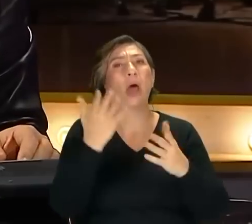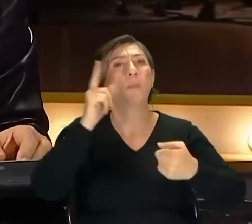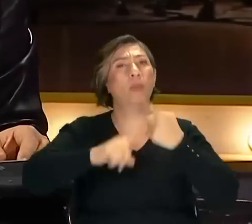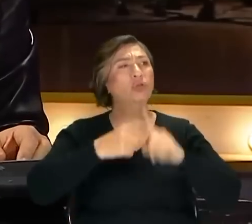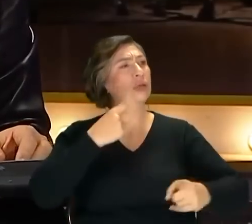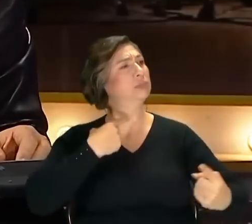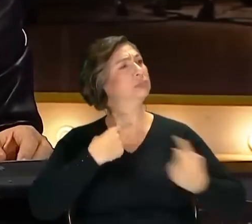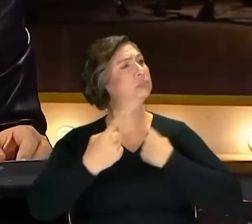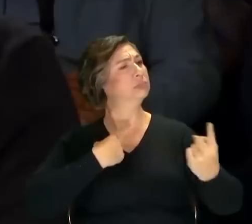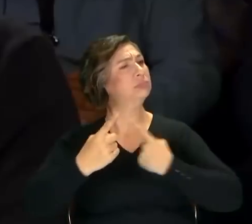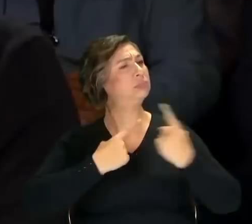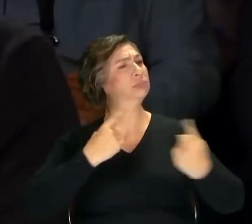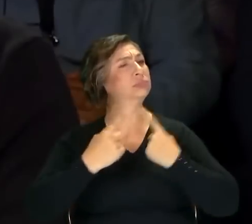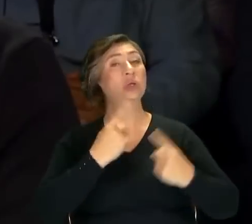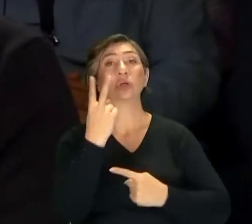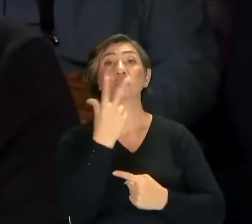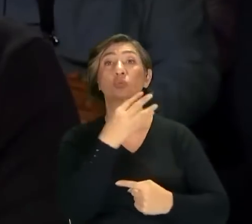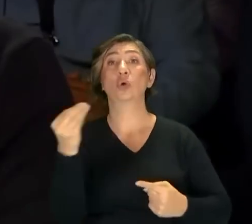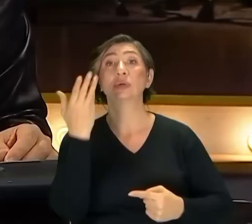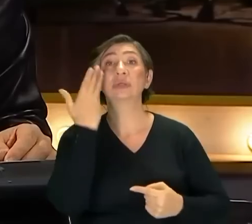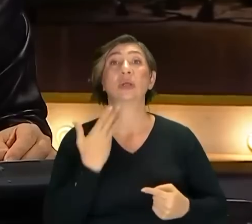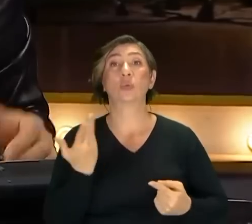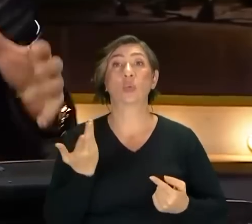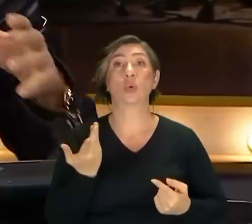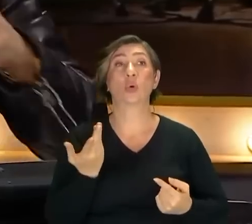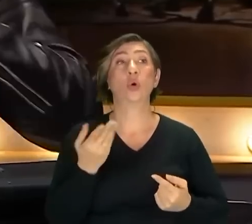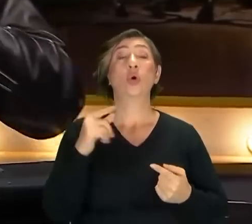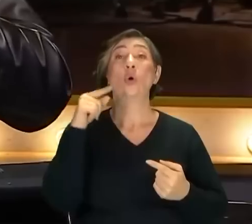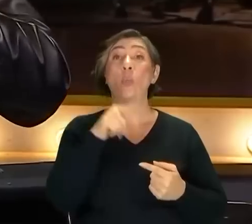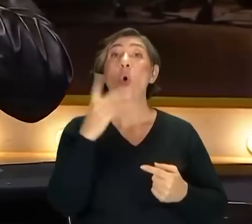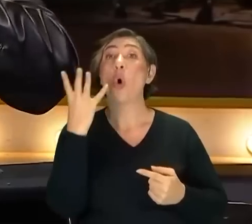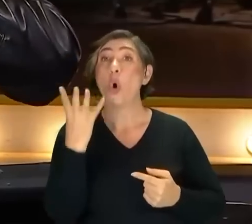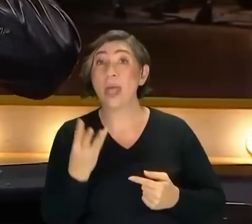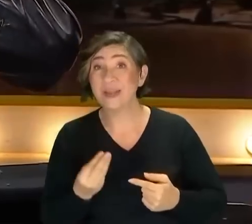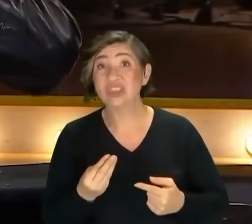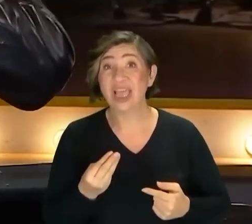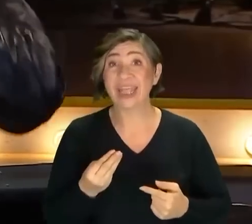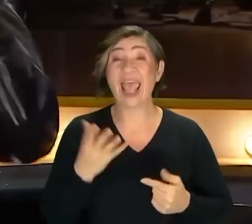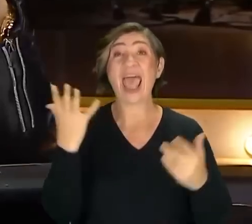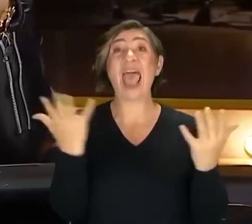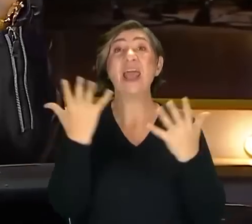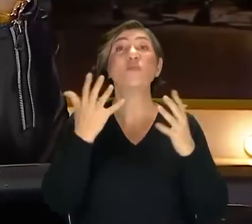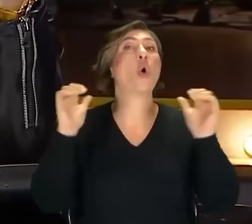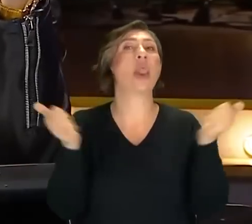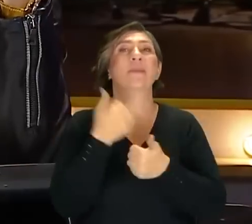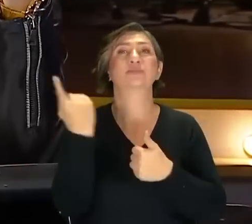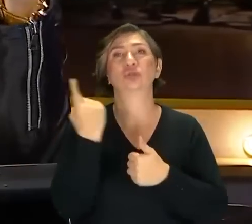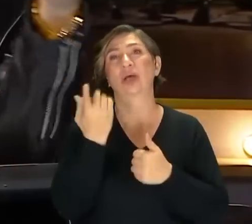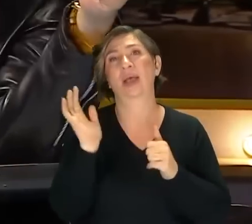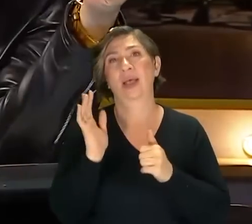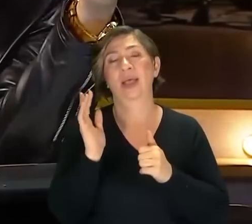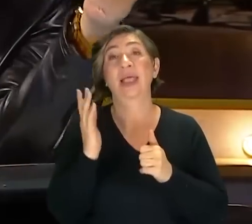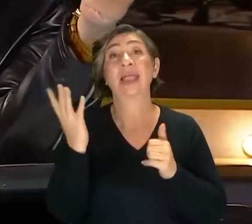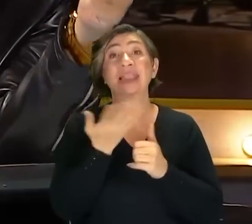siyasi program yapıyor. Çat 2,5 milyon seyrediliyor. Bu olabilecek en mühim şey.